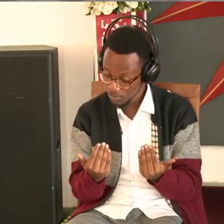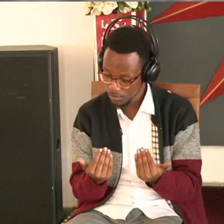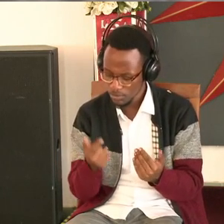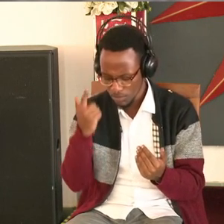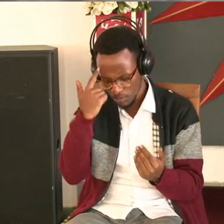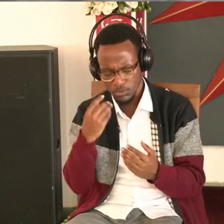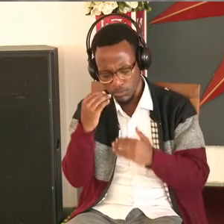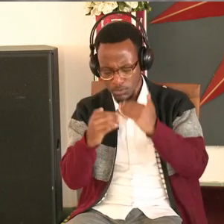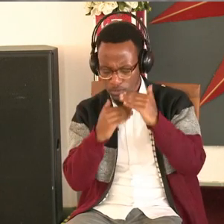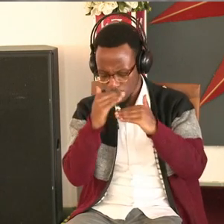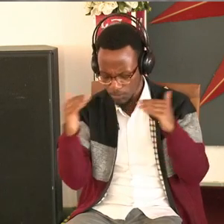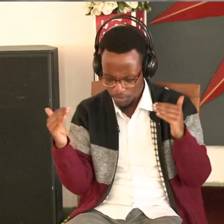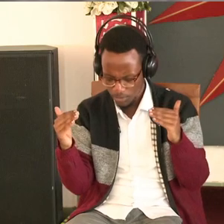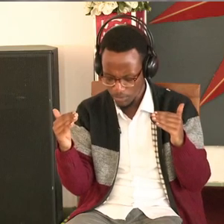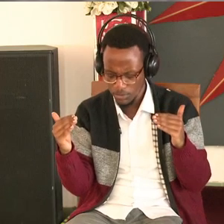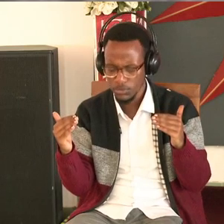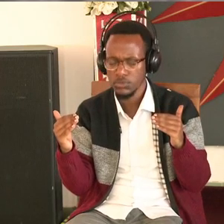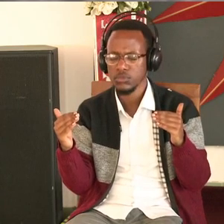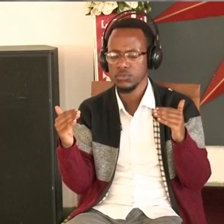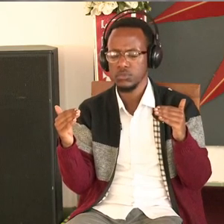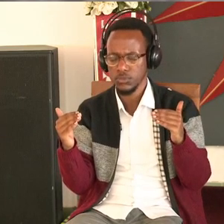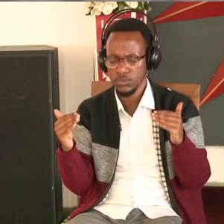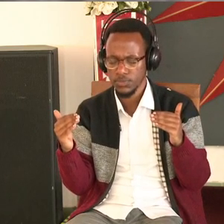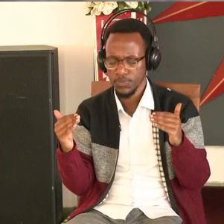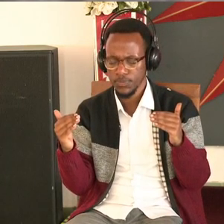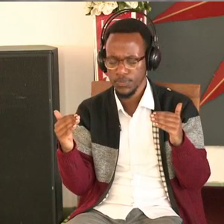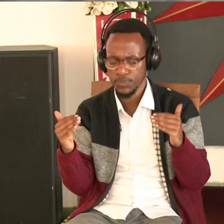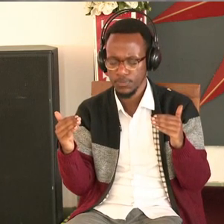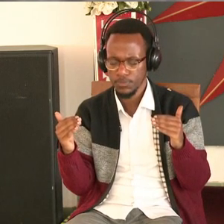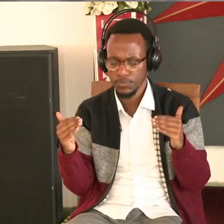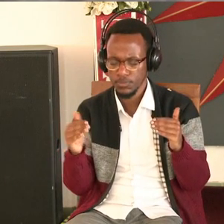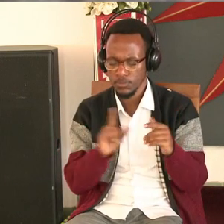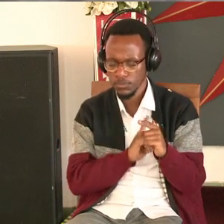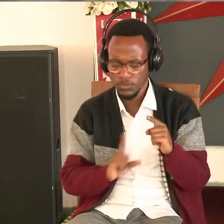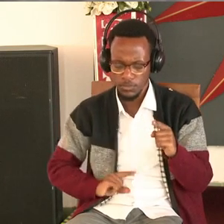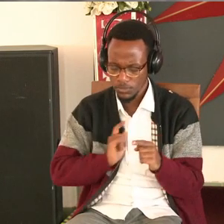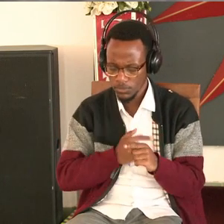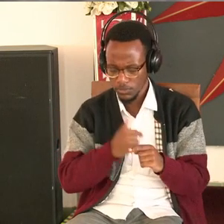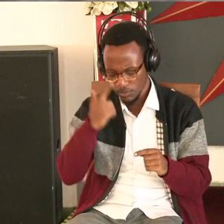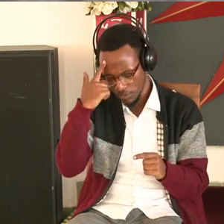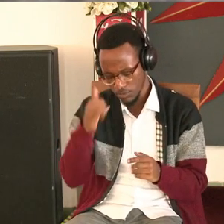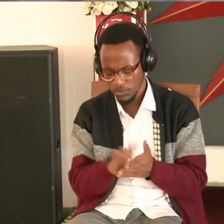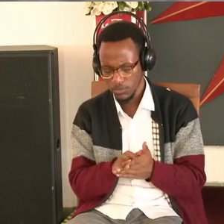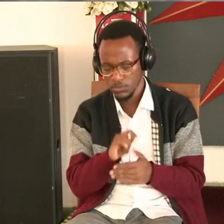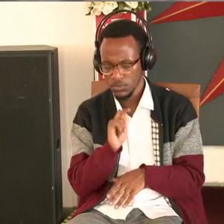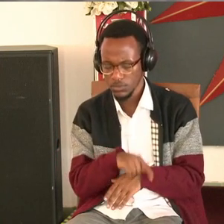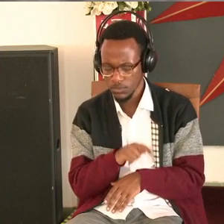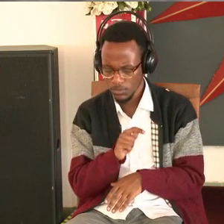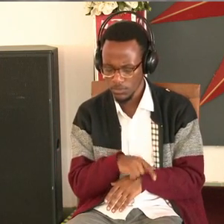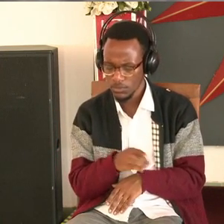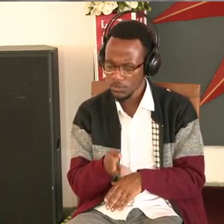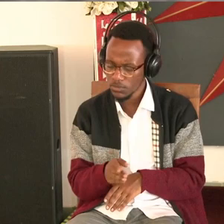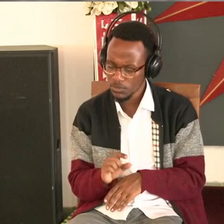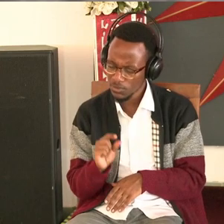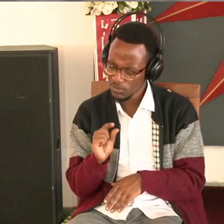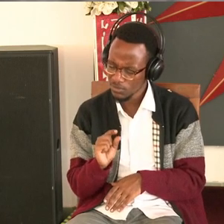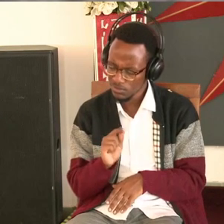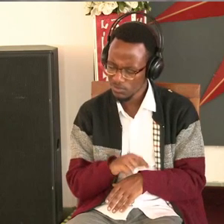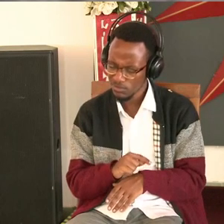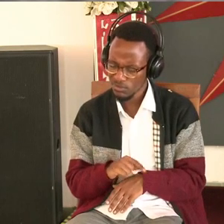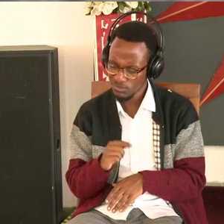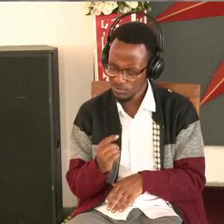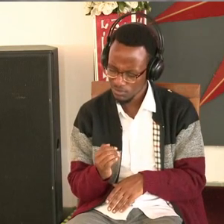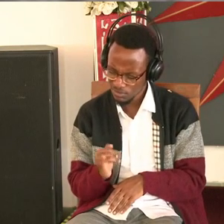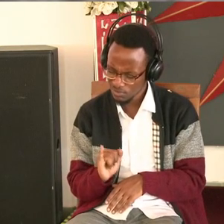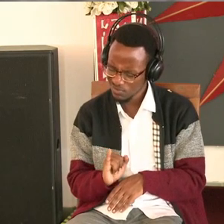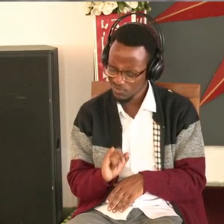rencontre. Seigneur Jésus, savons que le temps est court. Et je te remercie de